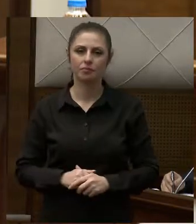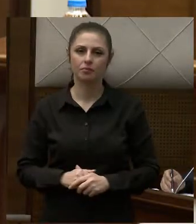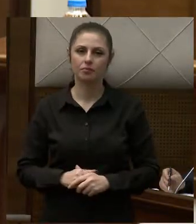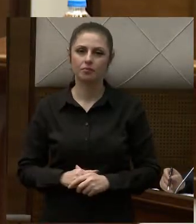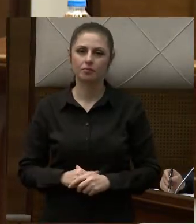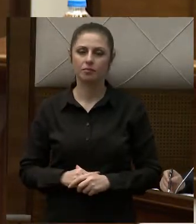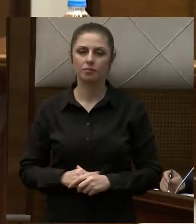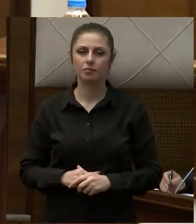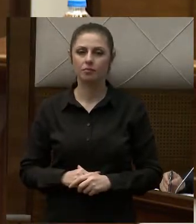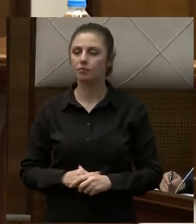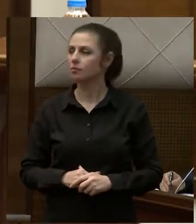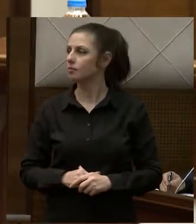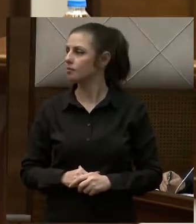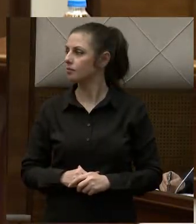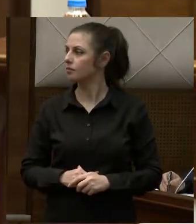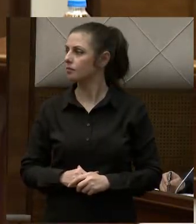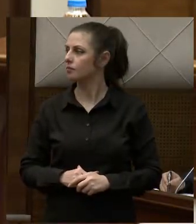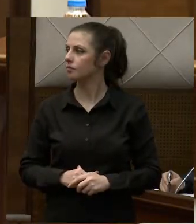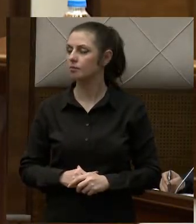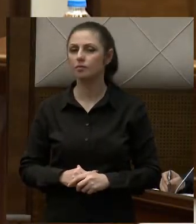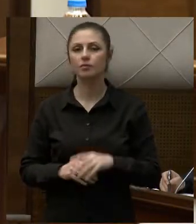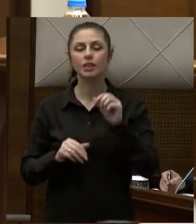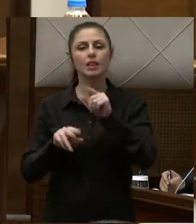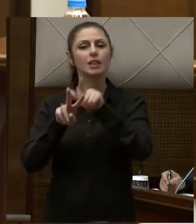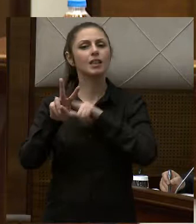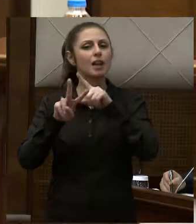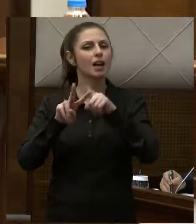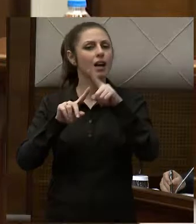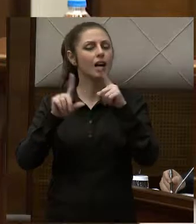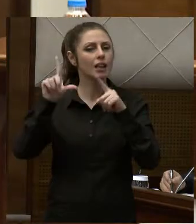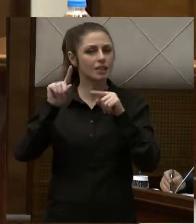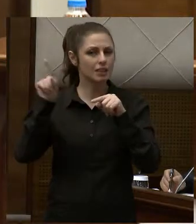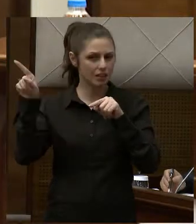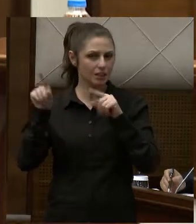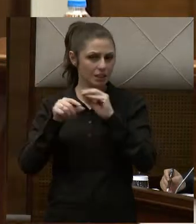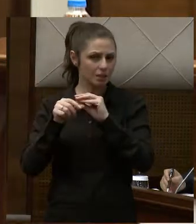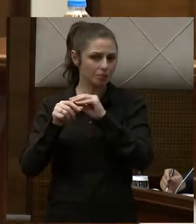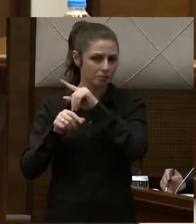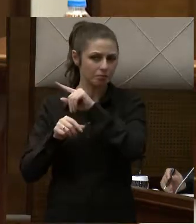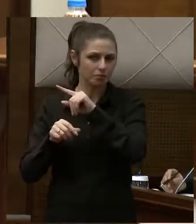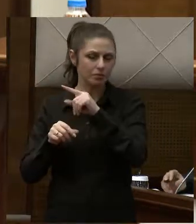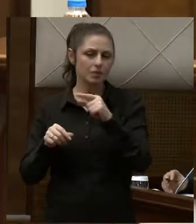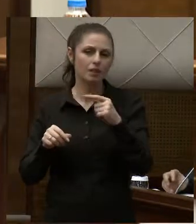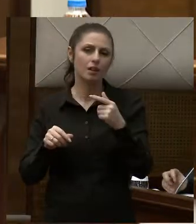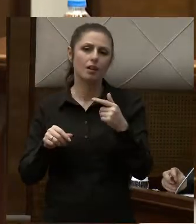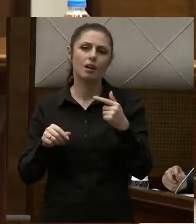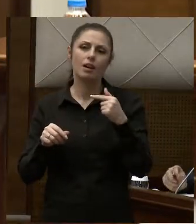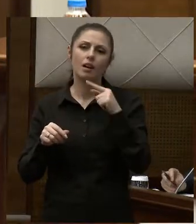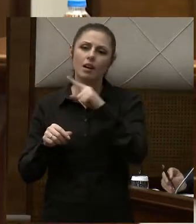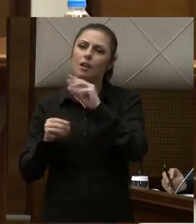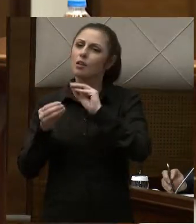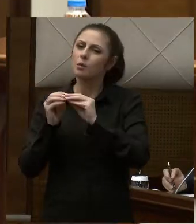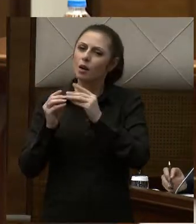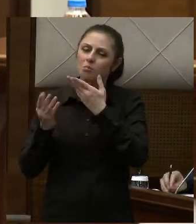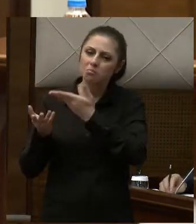Çok detayını bilmiyorum Sayın Başkan bilgilendir de. Ama unutmayalım, bundan birkaç sene önce partinizin geçmiş bir yöneticisi ben bu